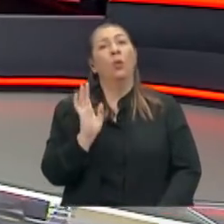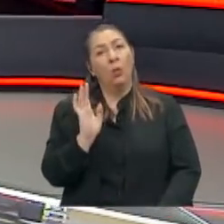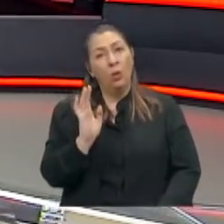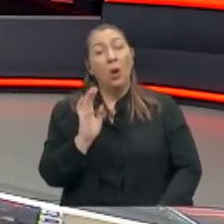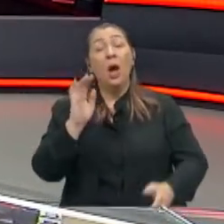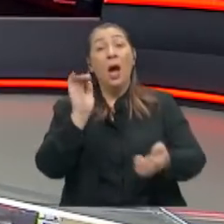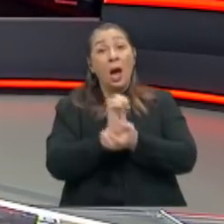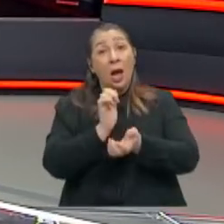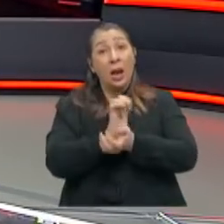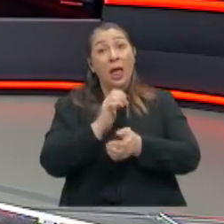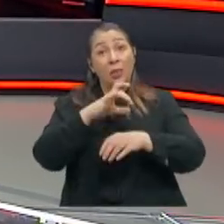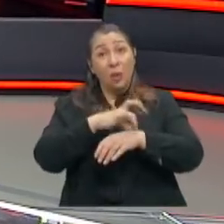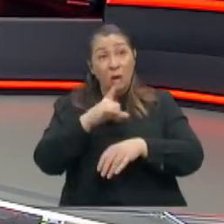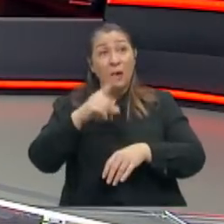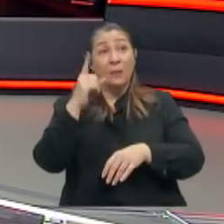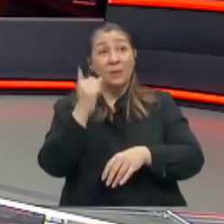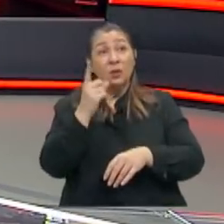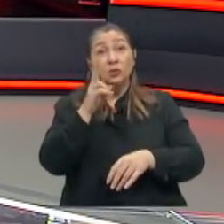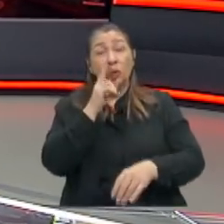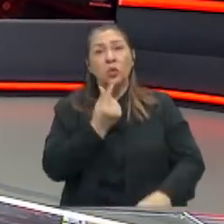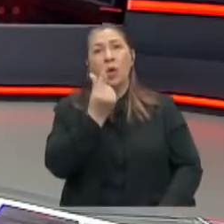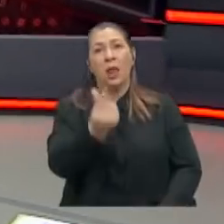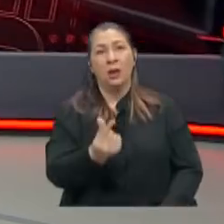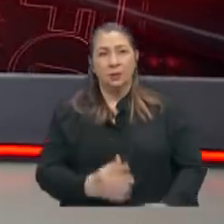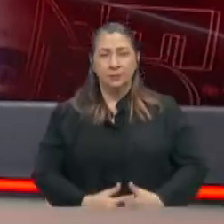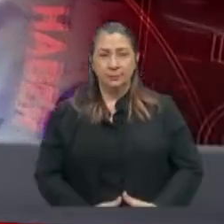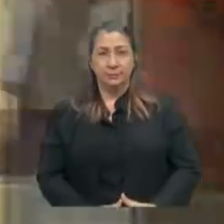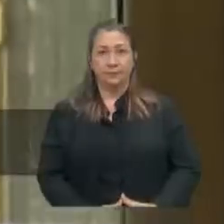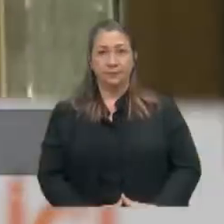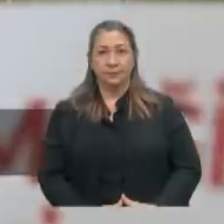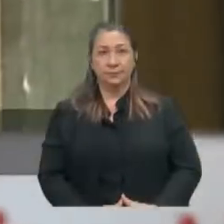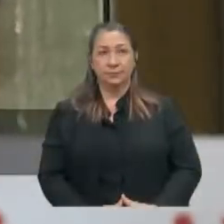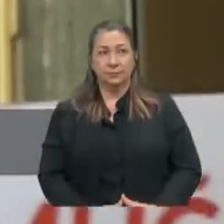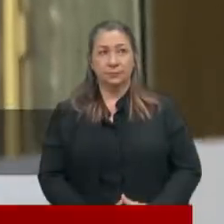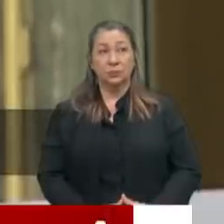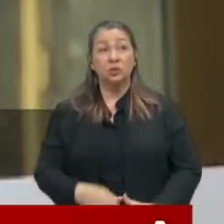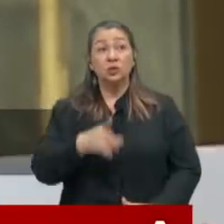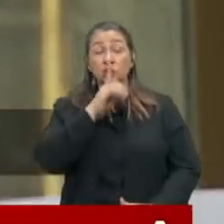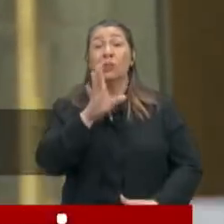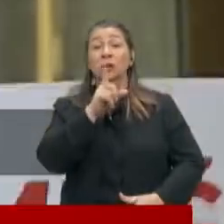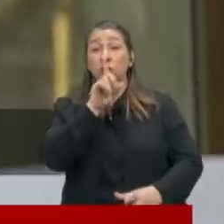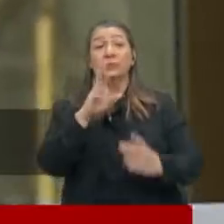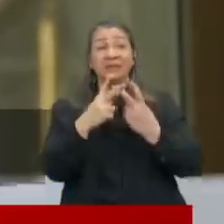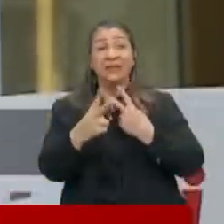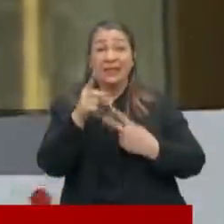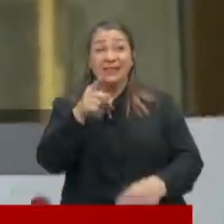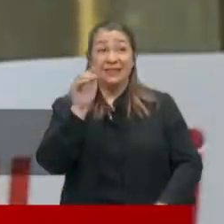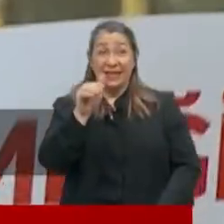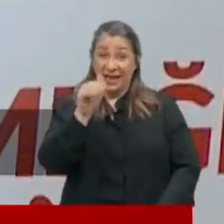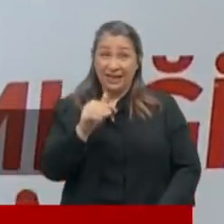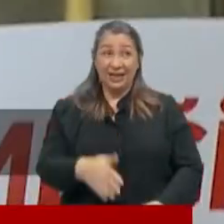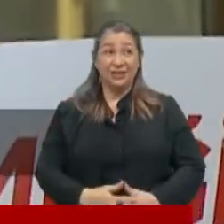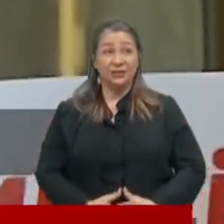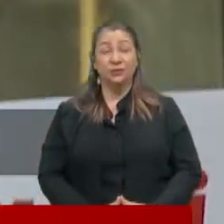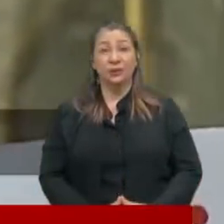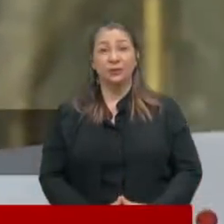Aile hekimlerinden bir de son uyarı var. Sus! susma, sustukça sıra